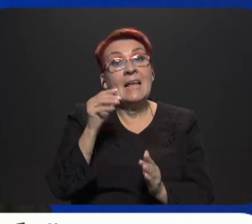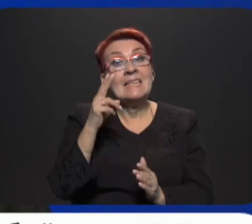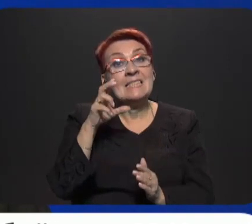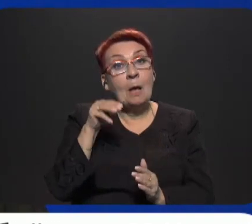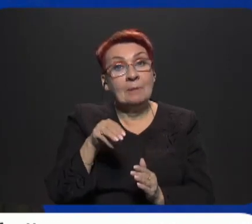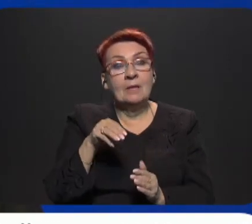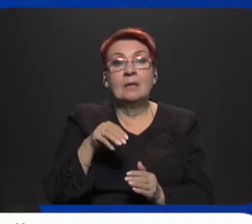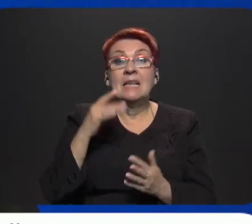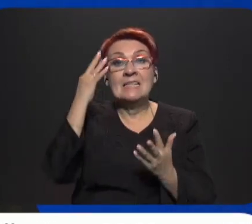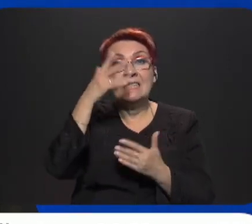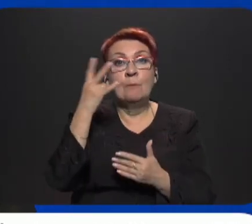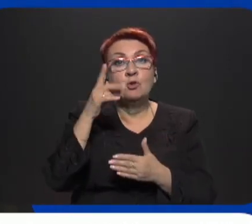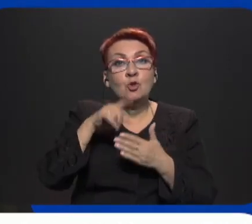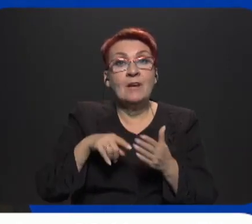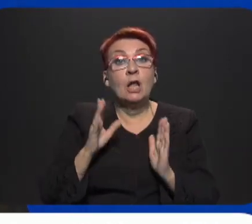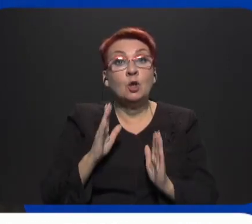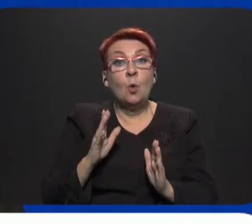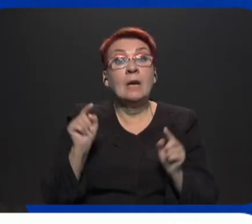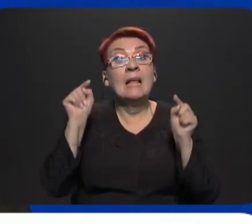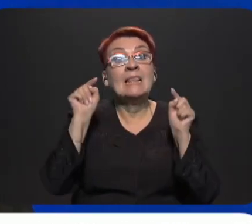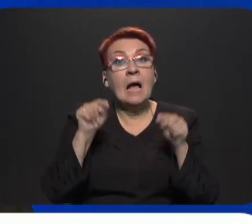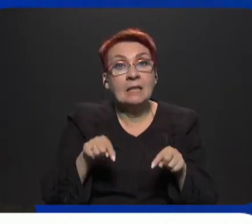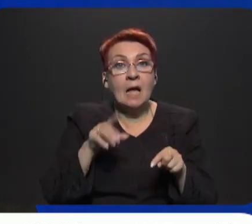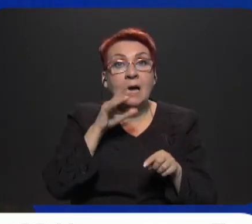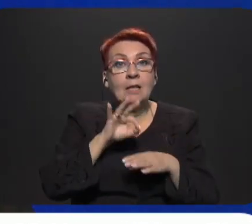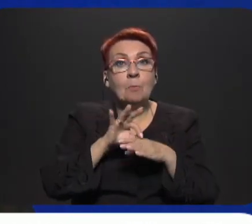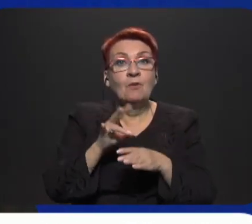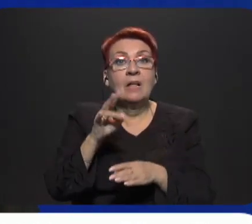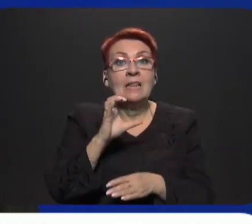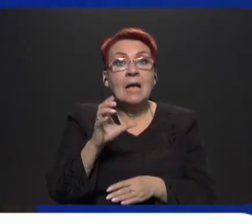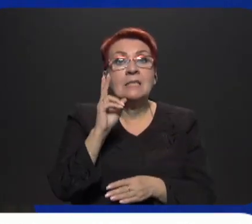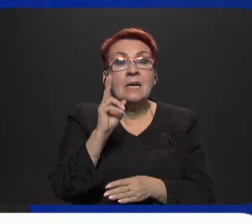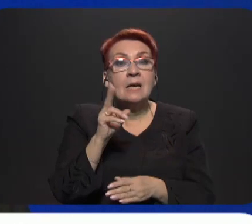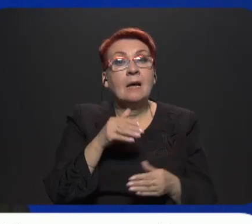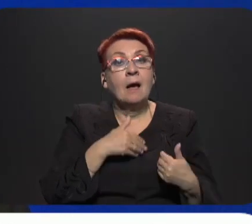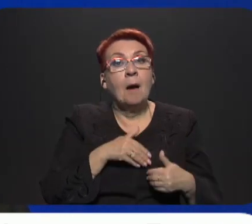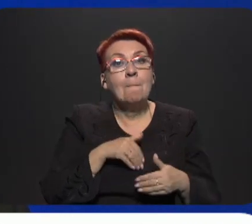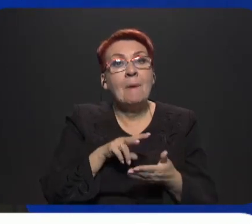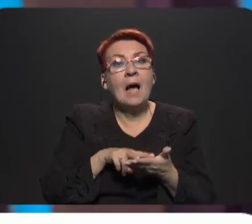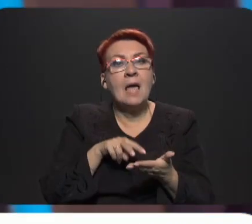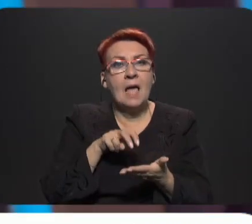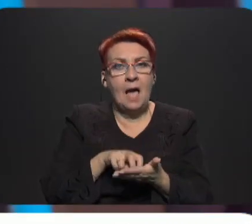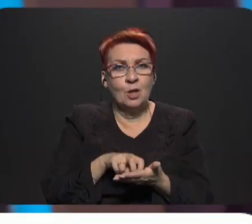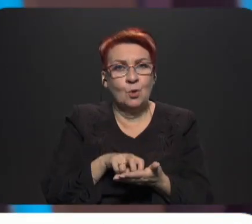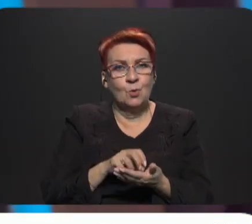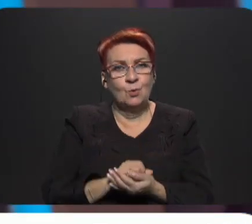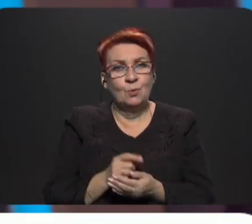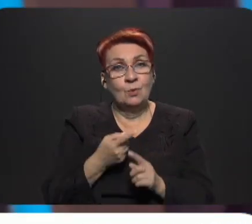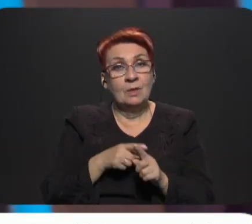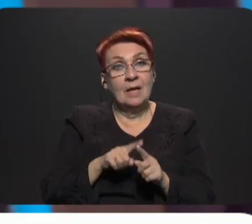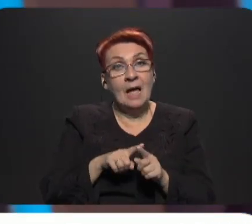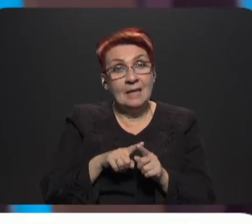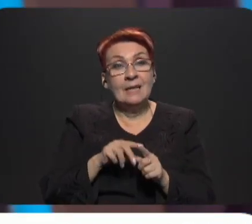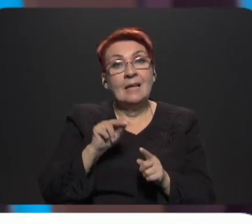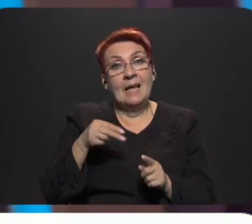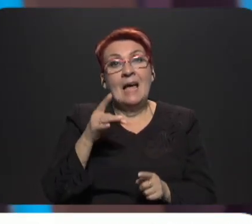Снам надо доверять только тогда, когда они приводят нас к покаянию. А вообще, этот рецепт связан